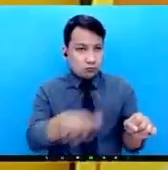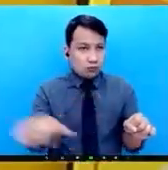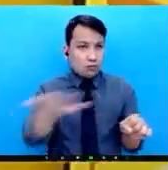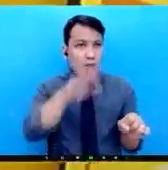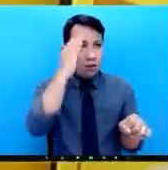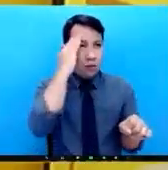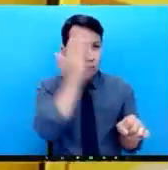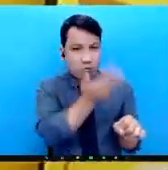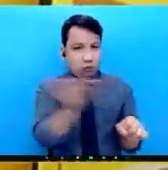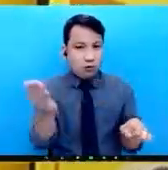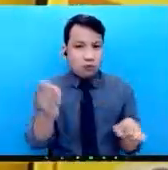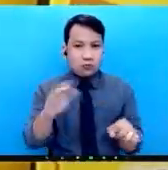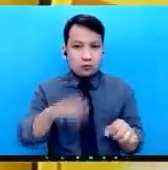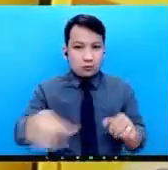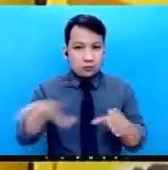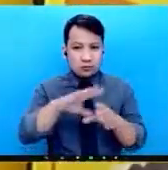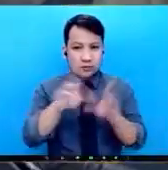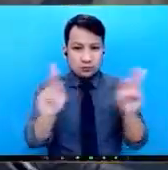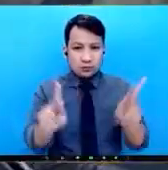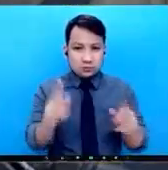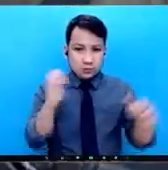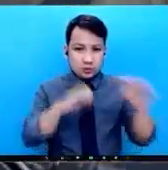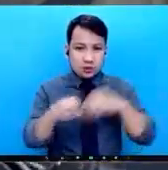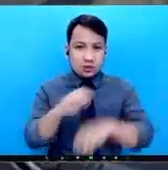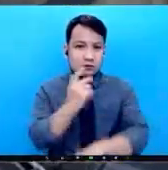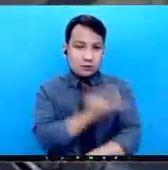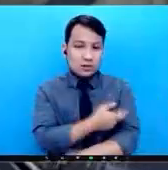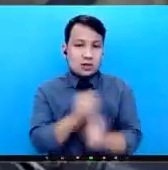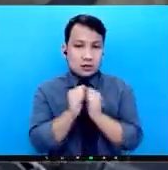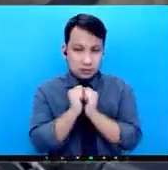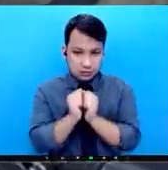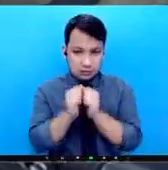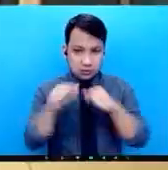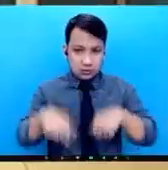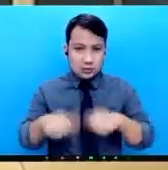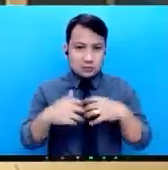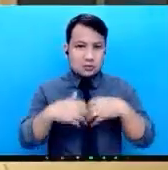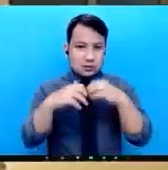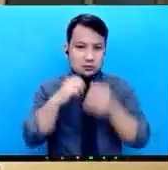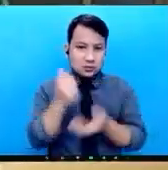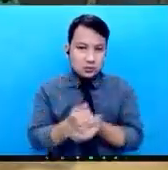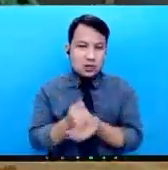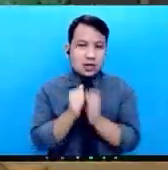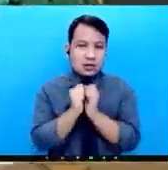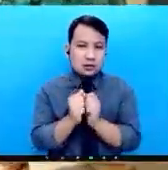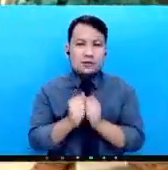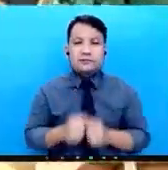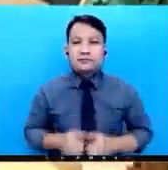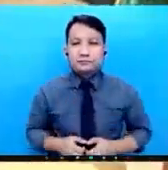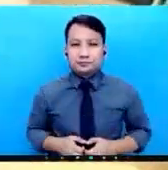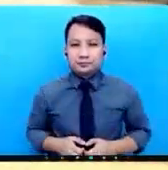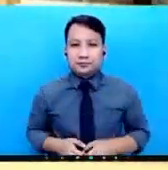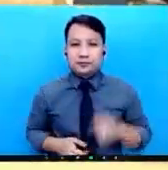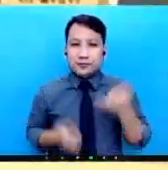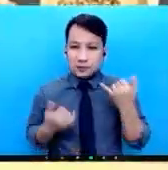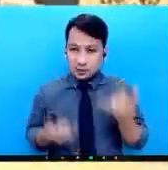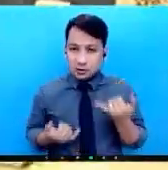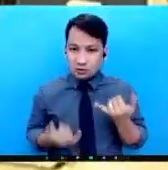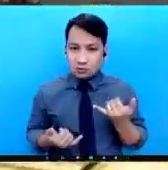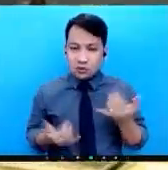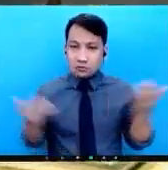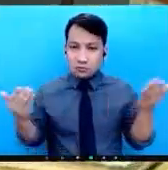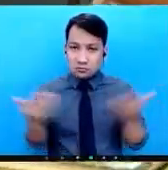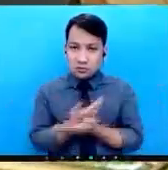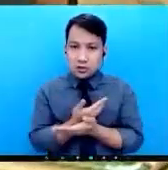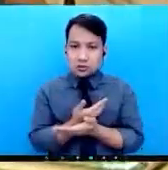na bakunado yung mga taong pumapasok kasama natin sa establishment. At ngayon, may bago na namang